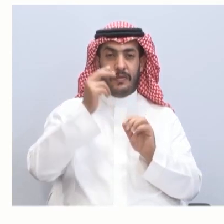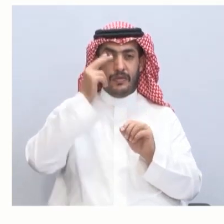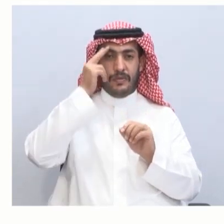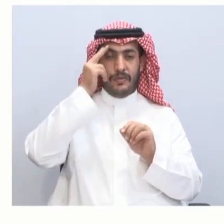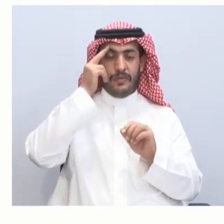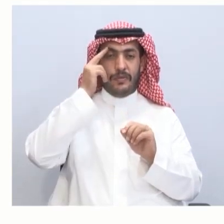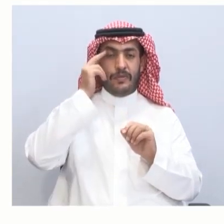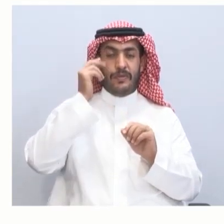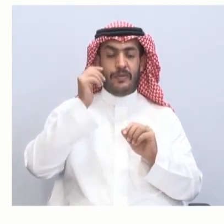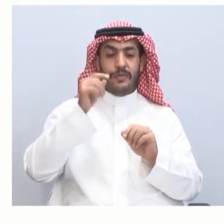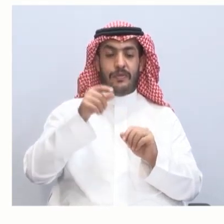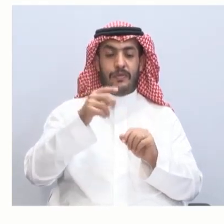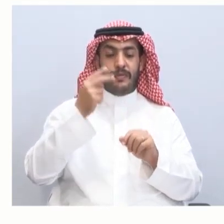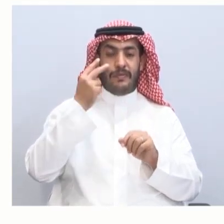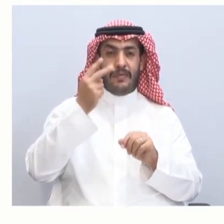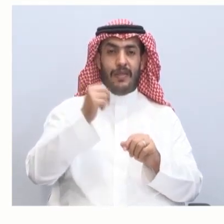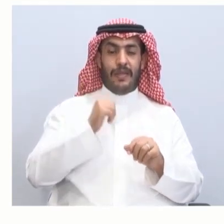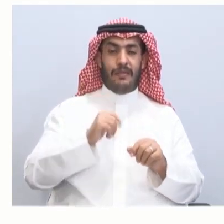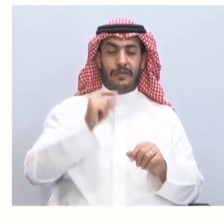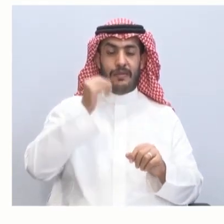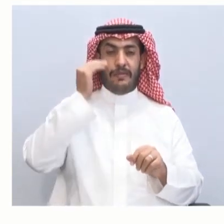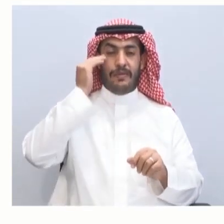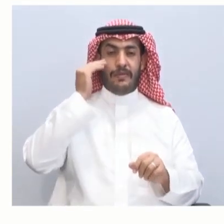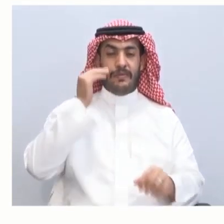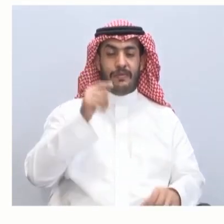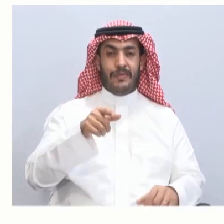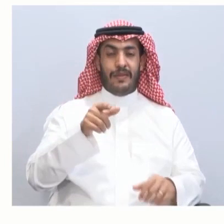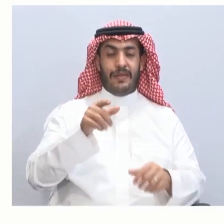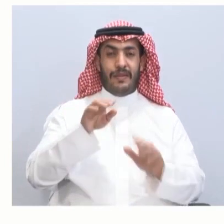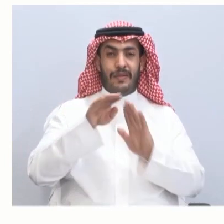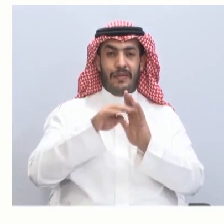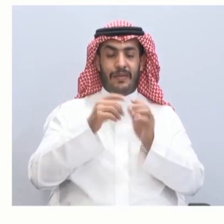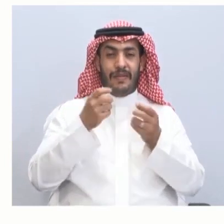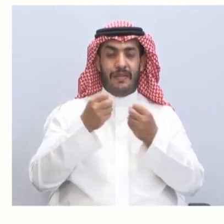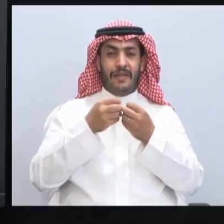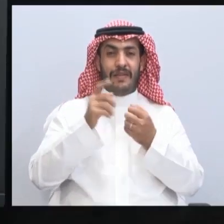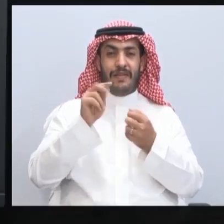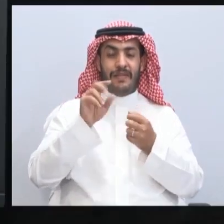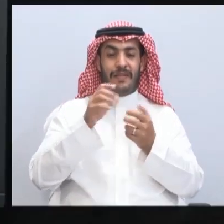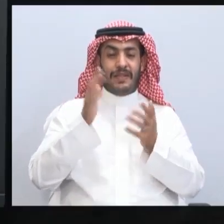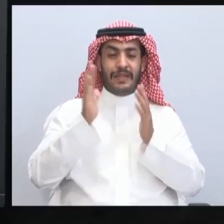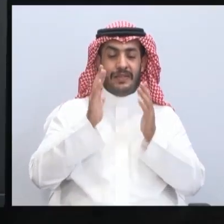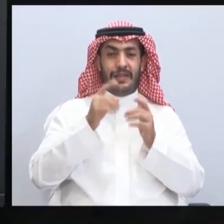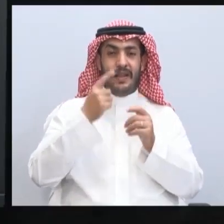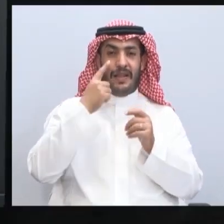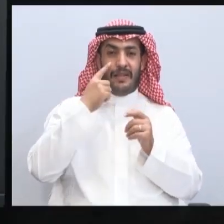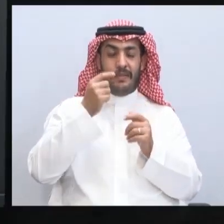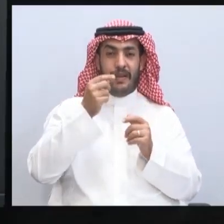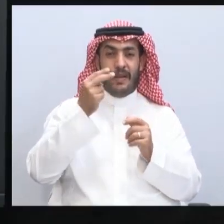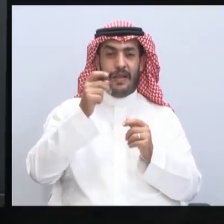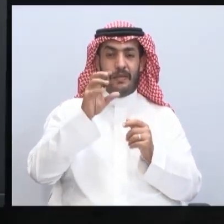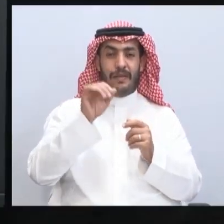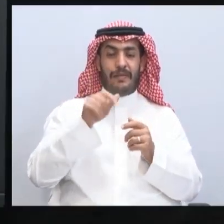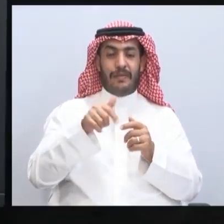السعوديه اذا لو لاحظنا ابنائي وبنات الطلاب هذه ال لاقل والفتن التي حدثت في عهد الامام عبد الله